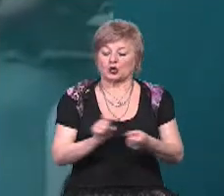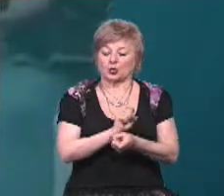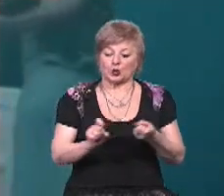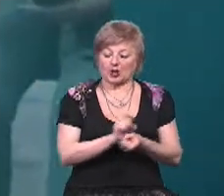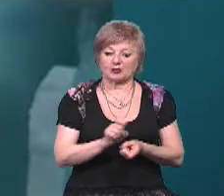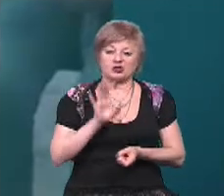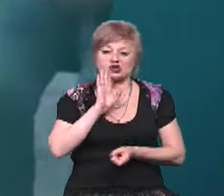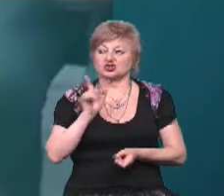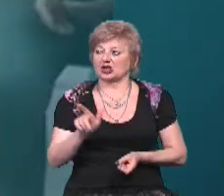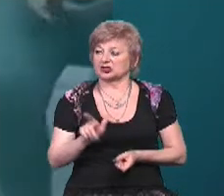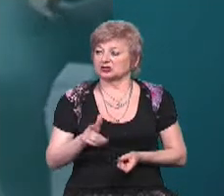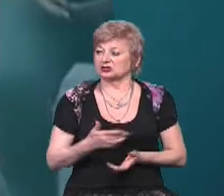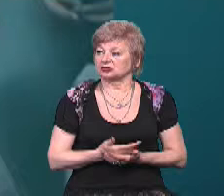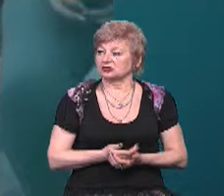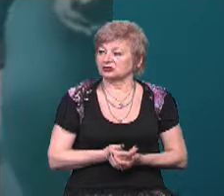двома жінками.